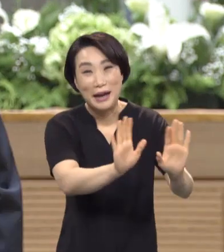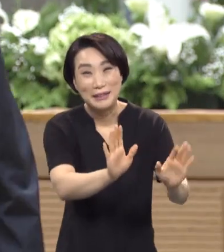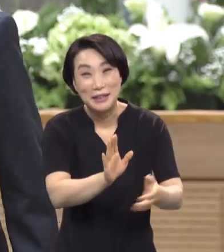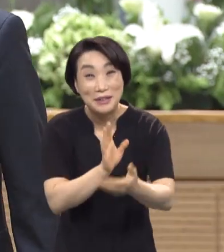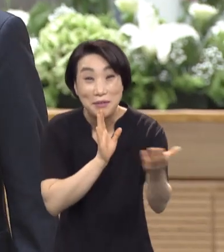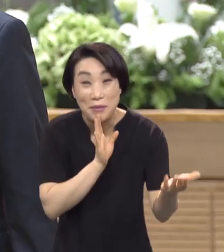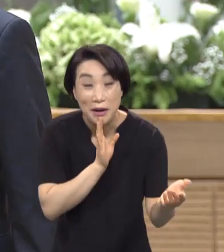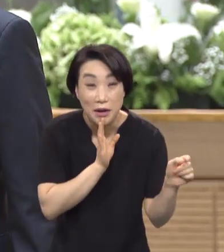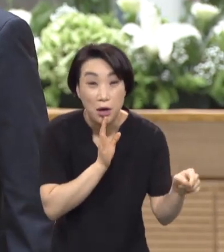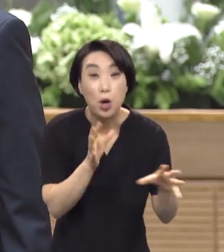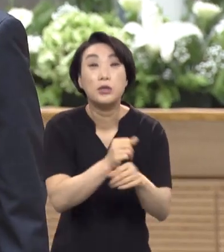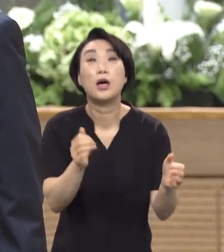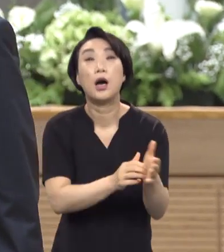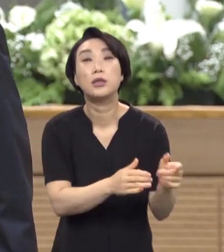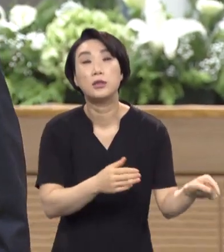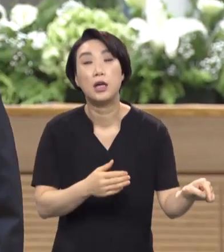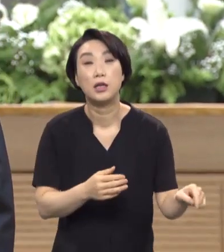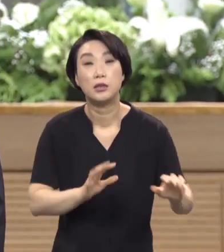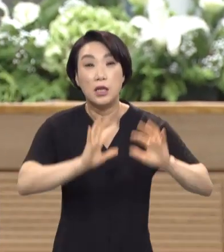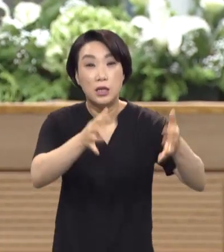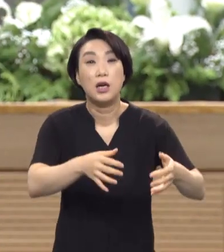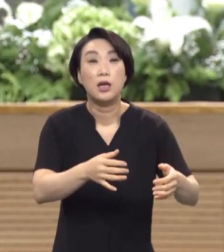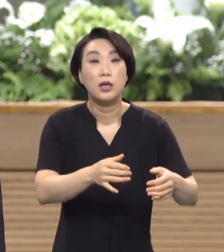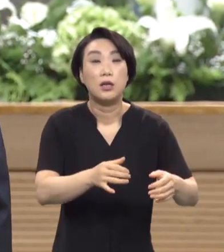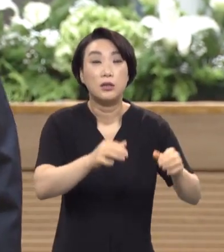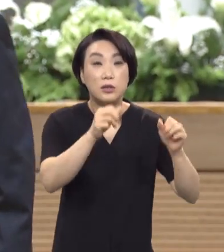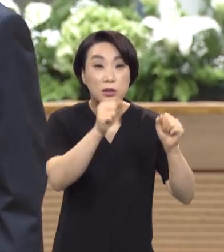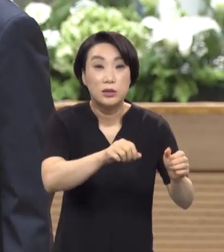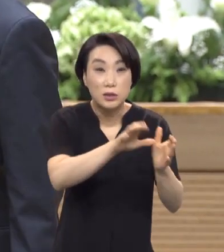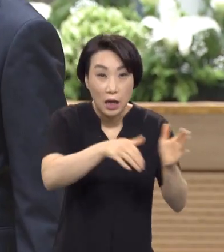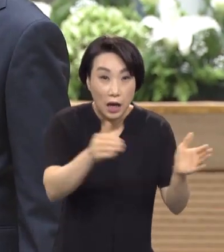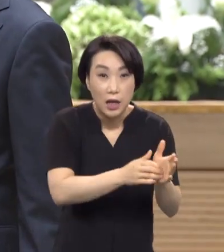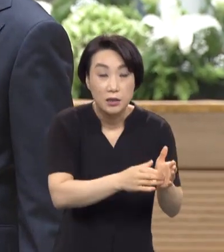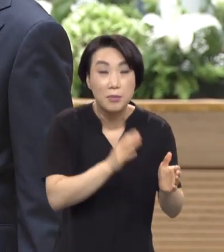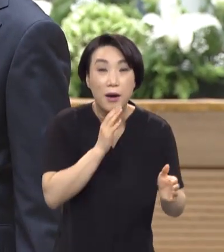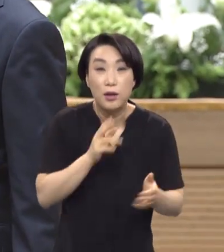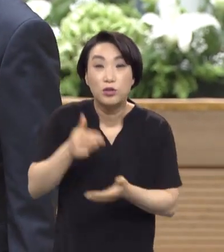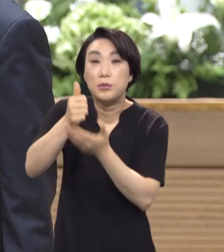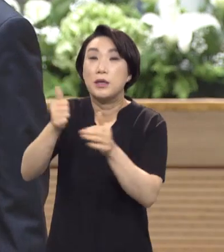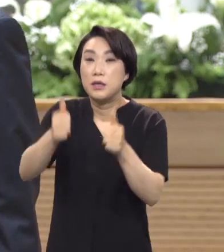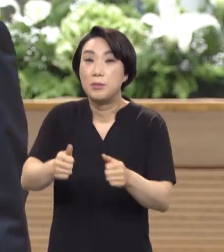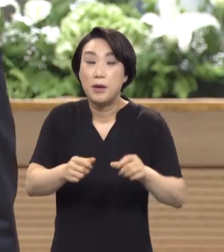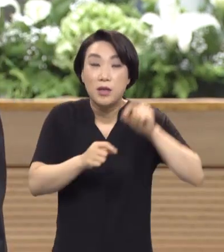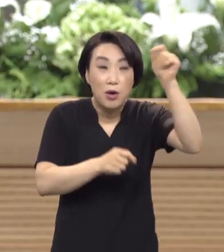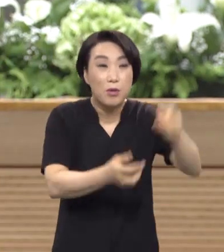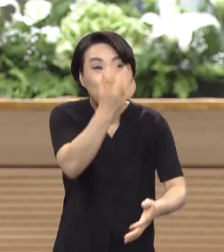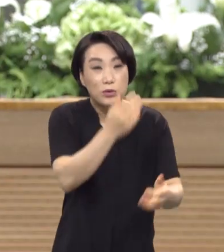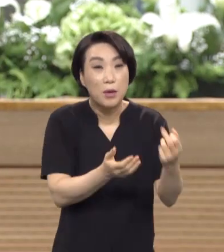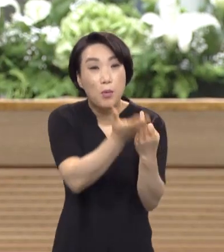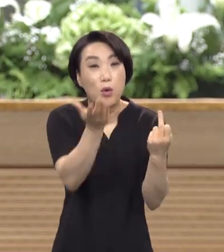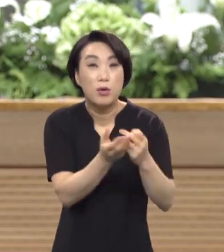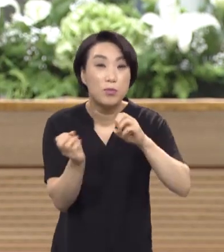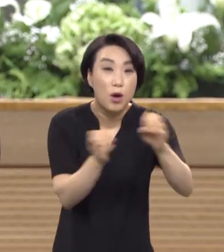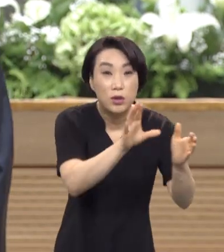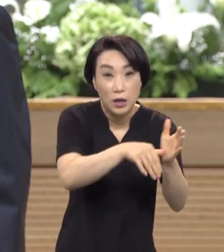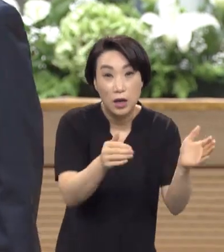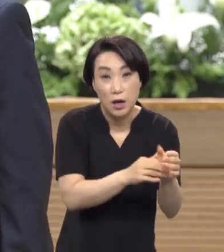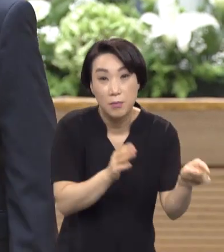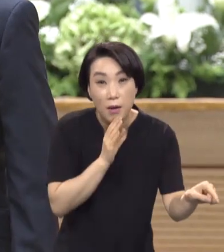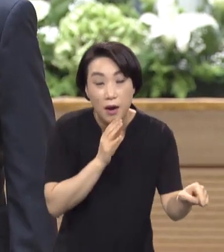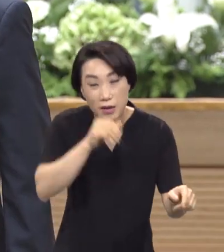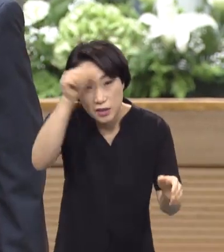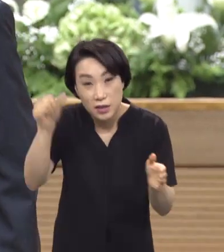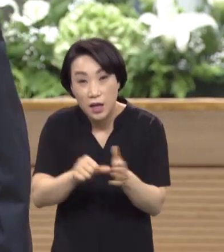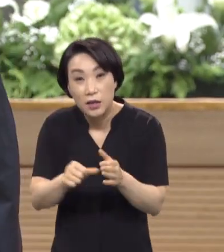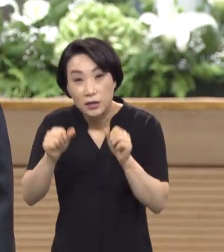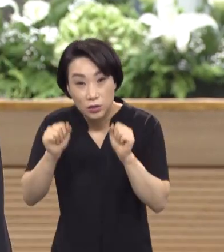때문에 언제까지 세상에 존재할 때까지 주님이 심판해서 영원한 불못에 집어넣을 때까지 내